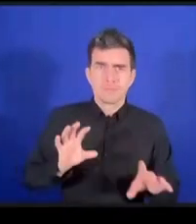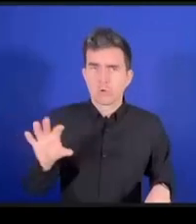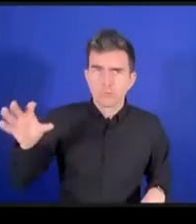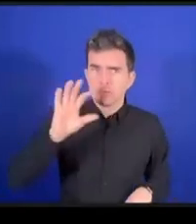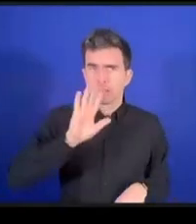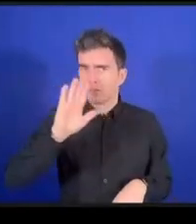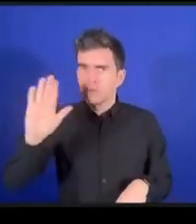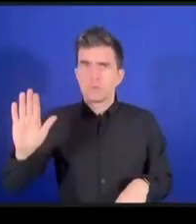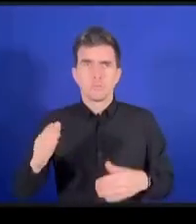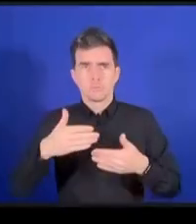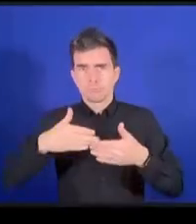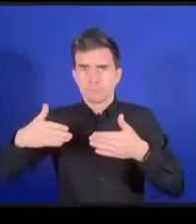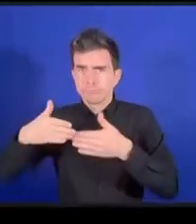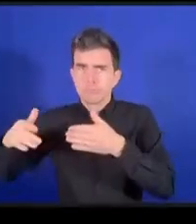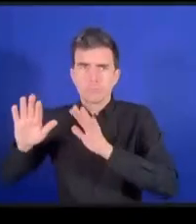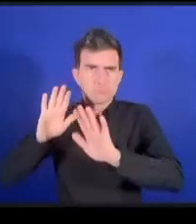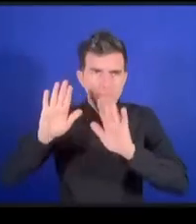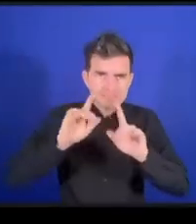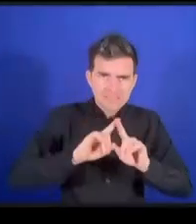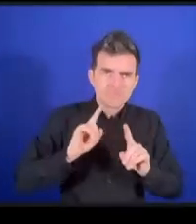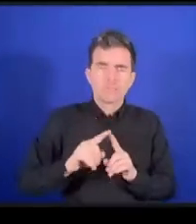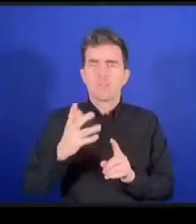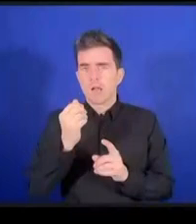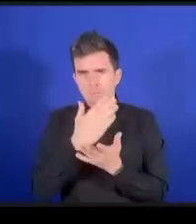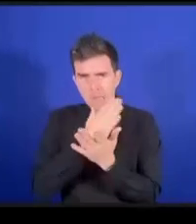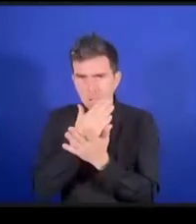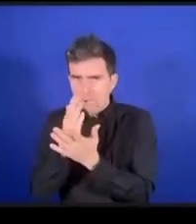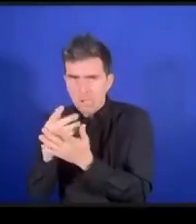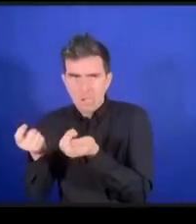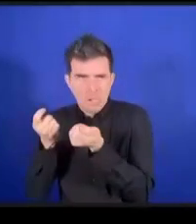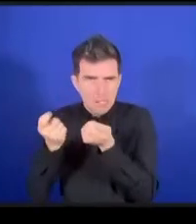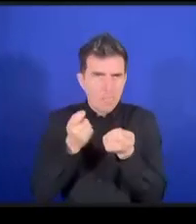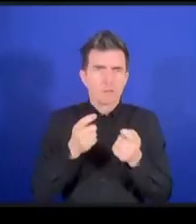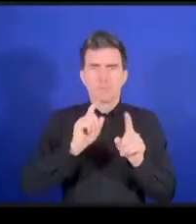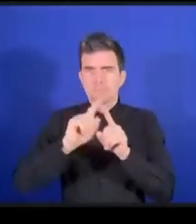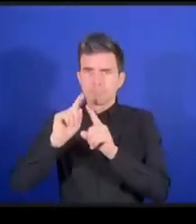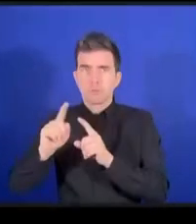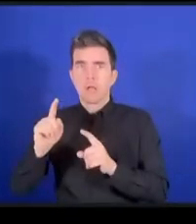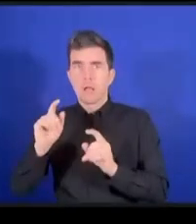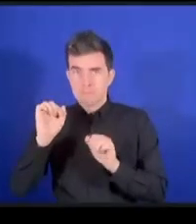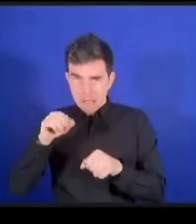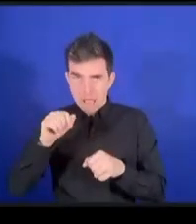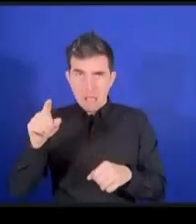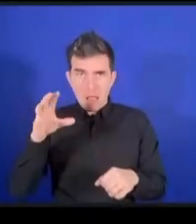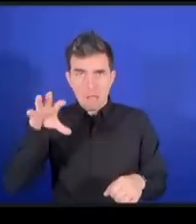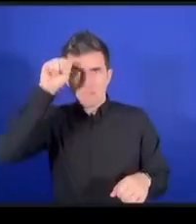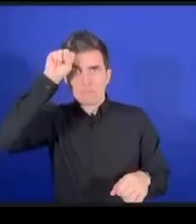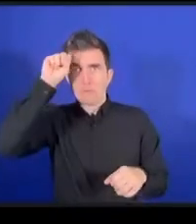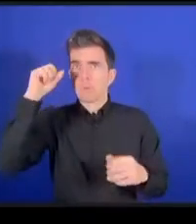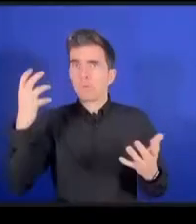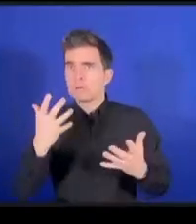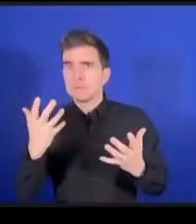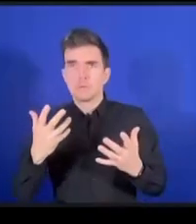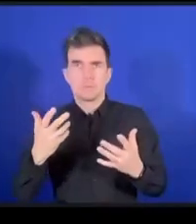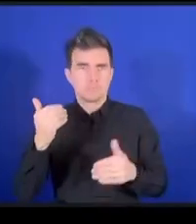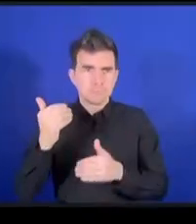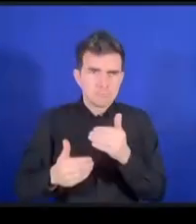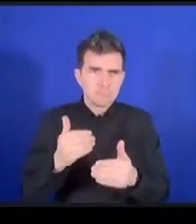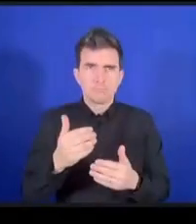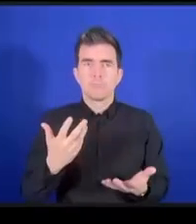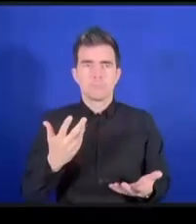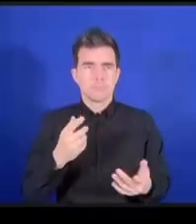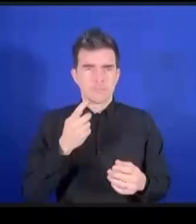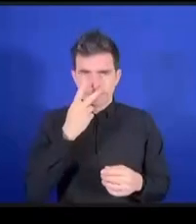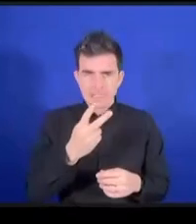структуре интернета и искусственного интеллекта и мы можем говорить о манипулировании